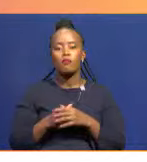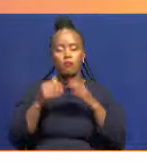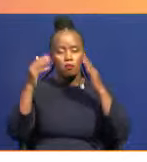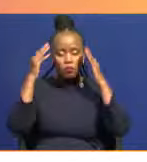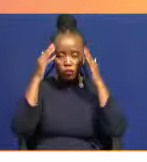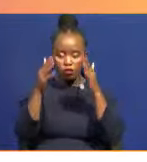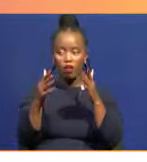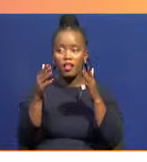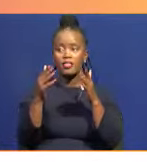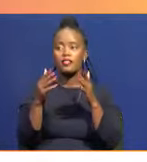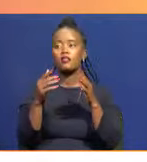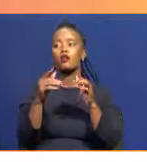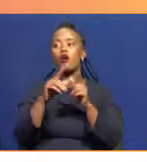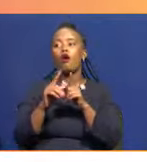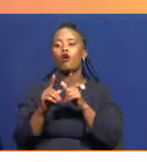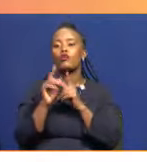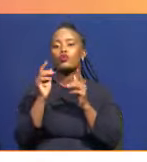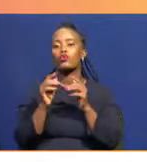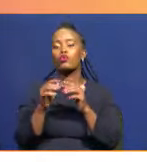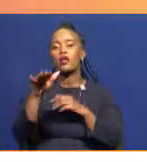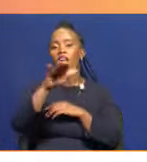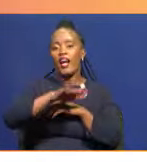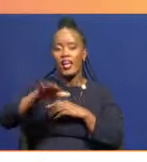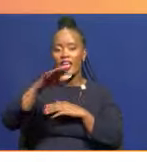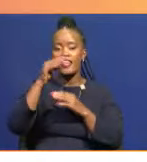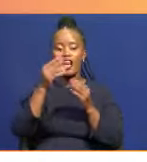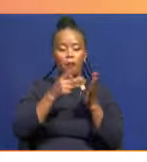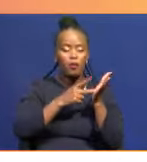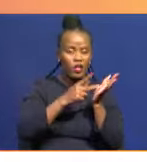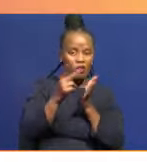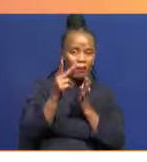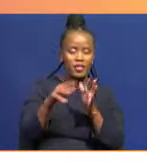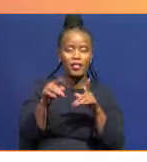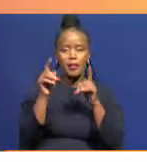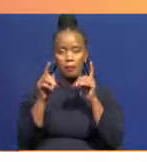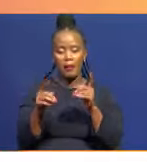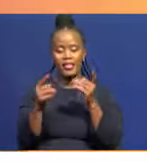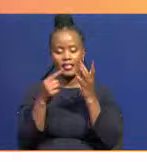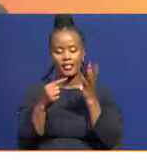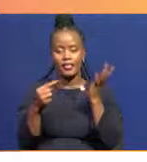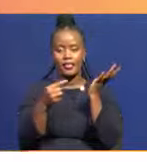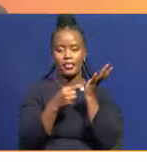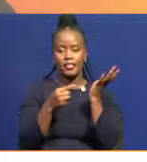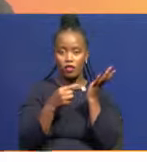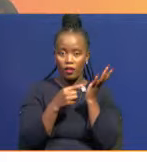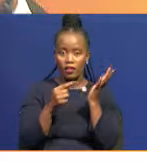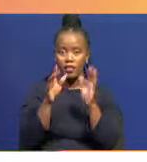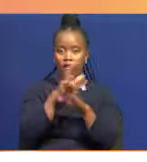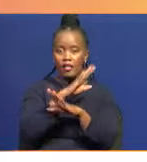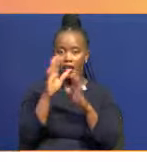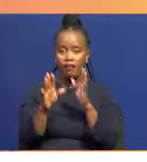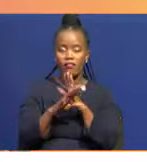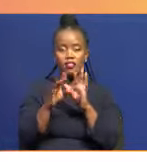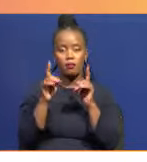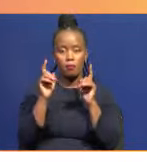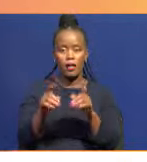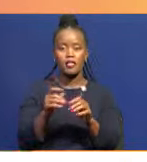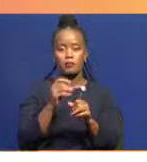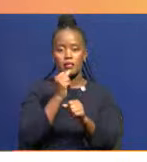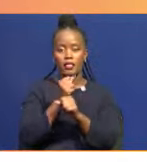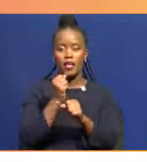Tukija pande ya procurement, wacha ikuwe digitalized. Mm-hmm. Wacha maneno yote ifanyike kwenye mtandao.